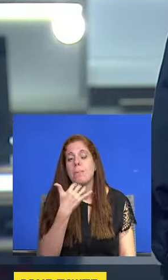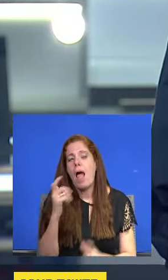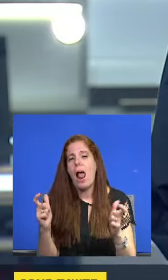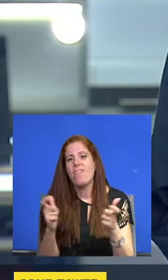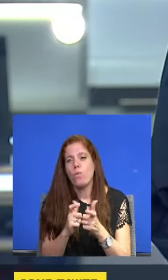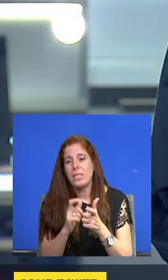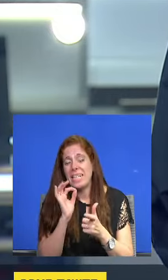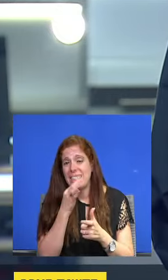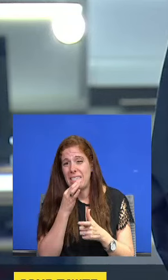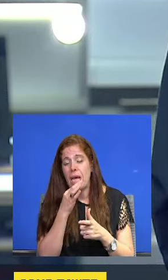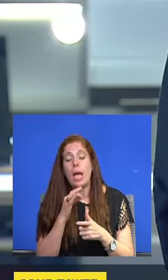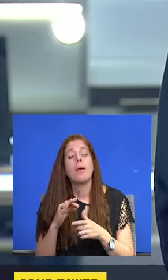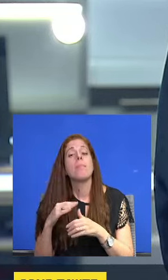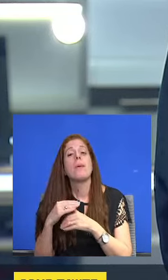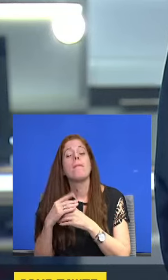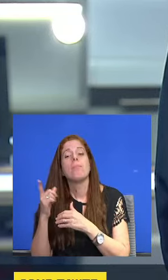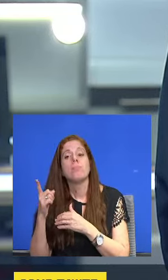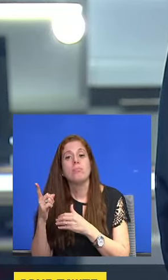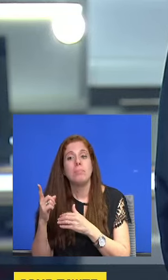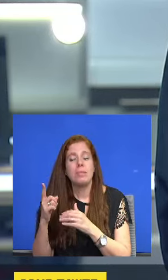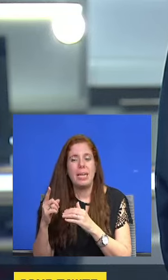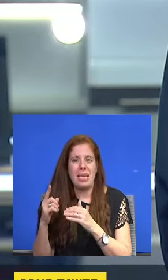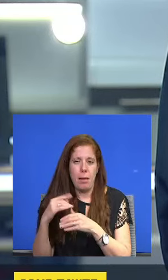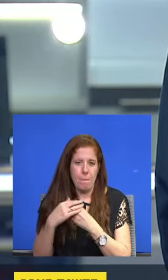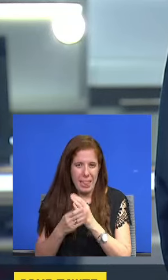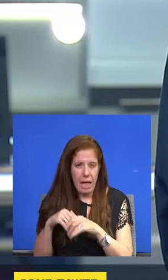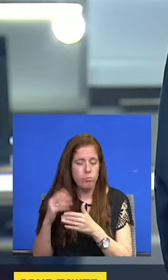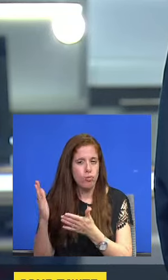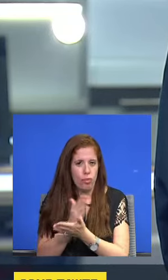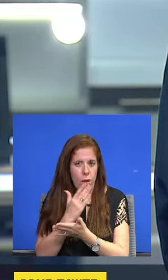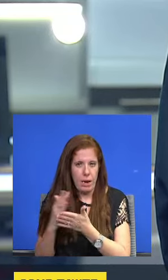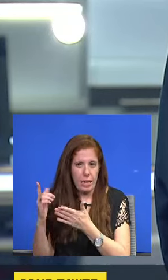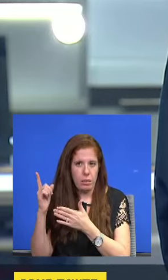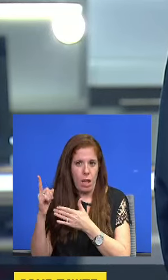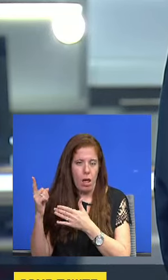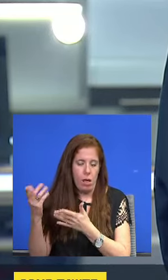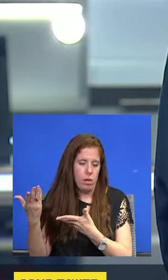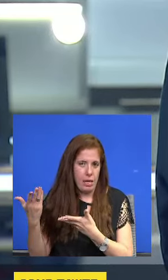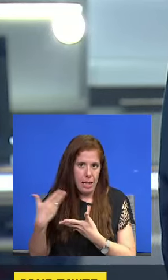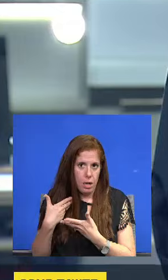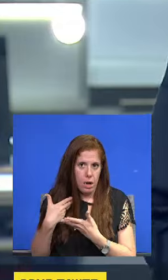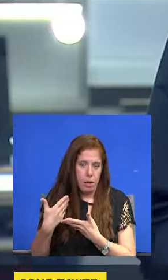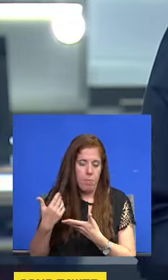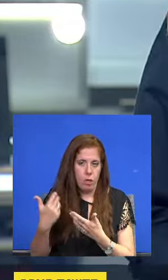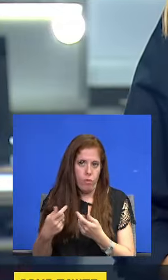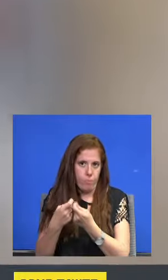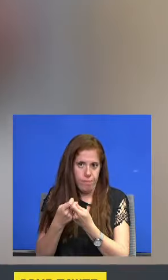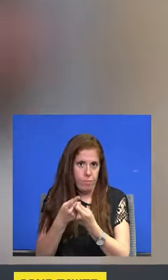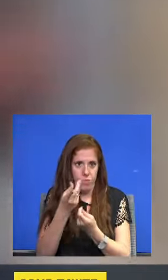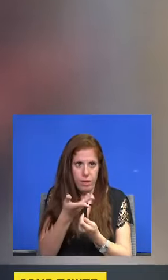לחם שהחליטה לקבל אחריות לביטחון אנשי הדת ומתארגנת עכשיו להגנת הכנסיות. הנה הכתבה.